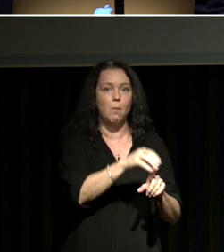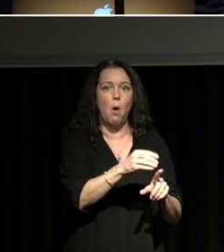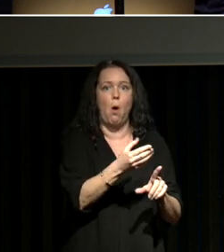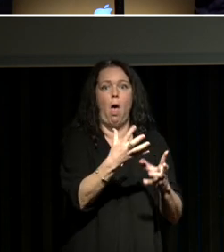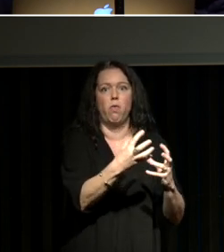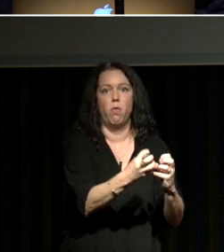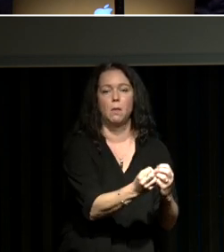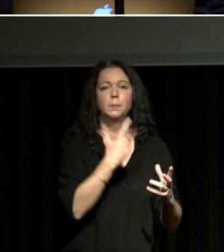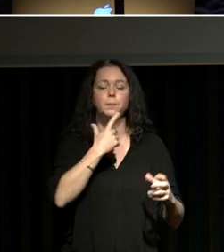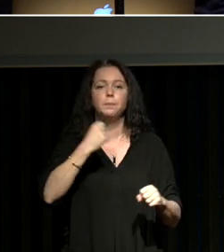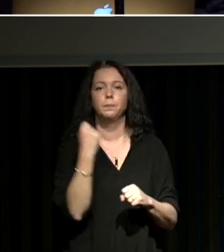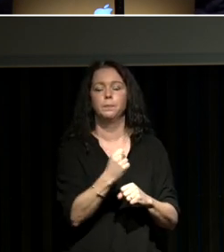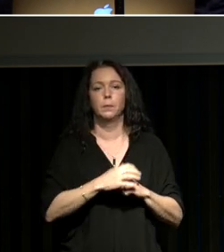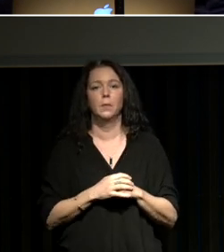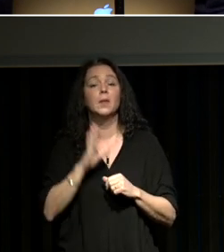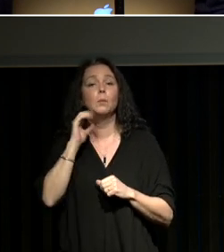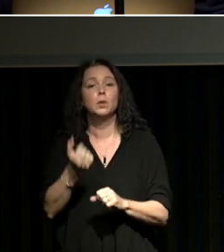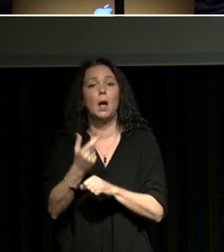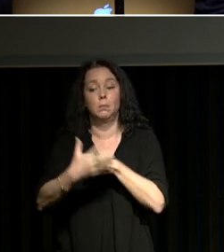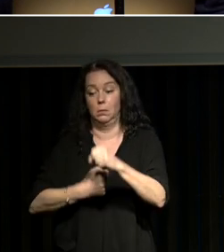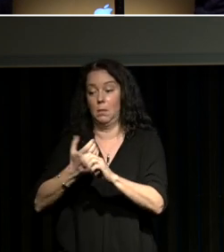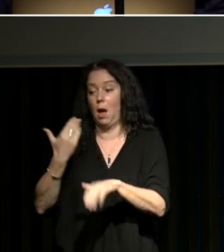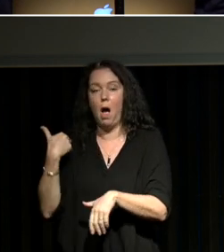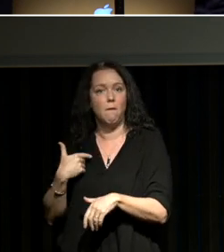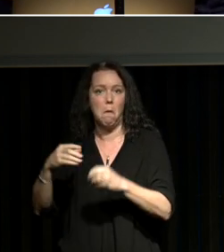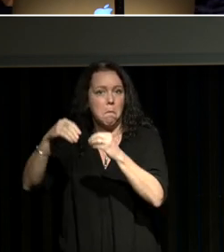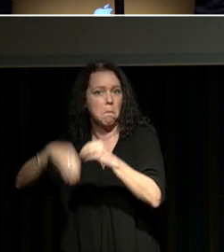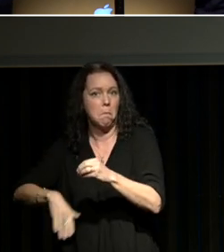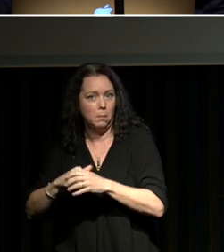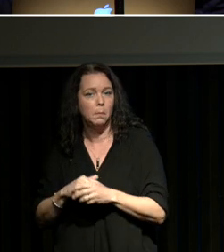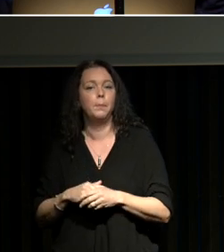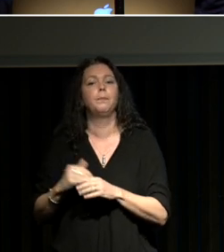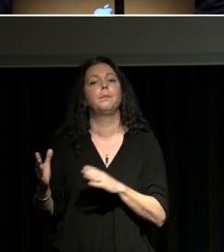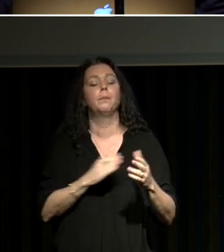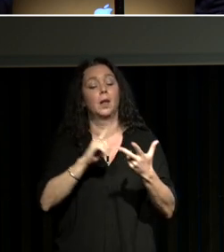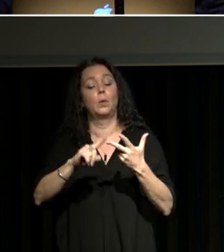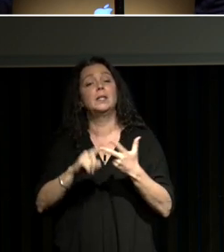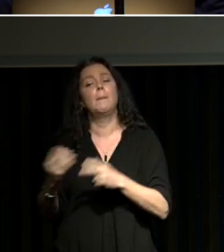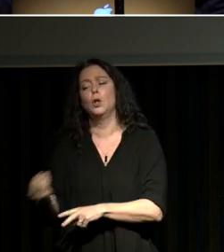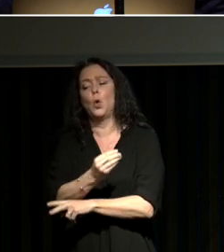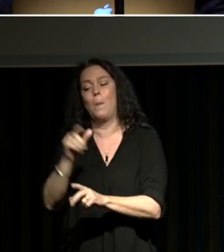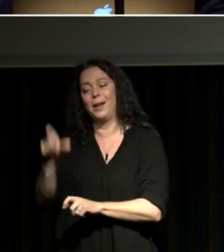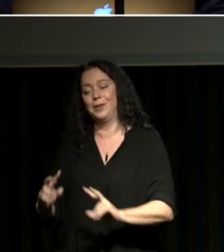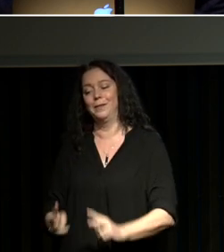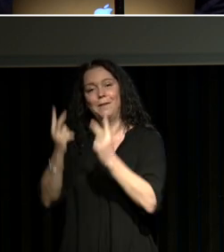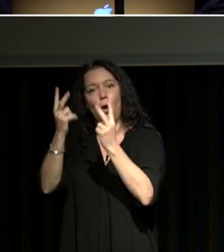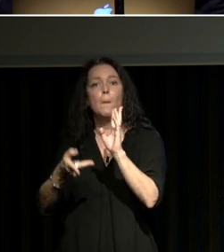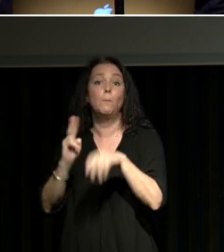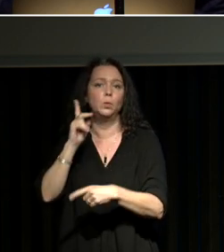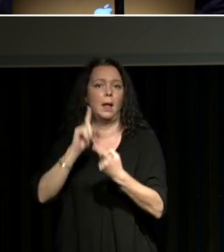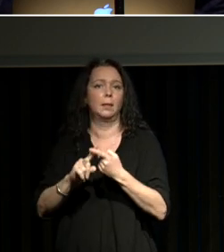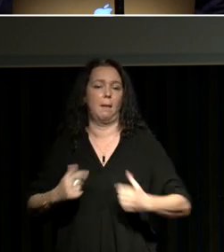C'est la raison pour laquelle, pendant de nombreuses années, on n'a jamais prélevé ce type d'organe. Enfin, le don du vivant, qui concerne essentiellement la transplantation